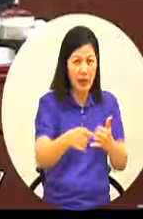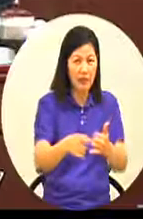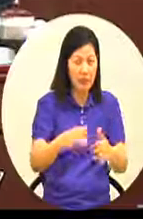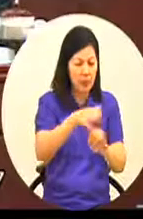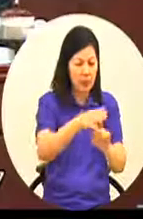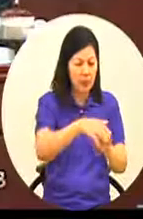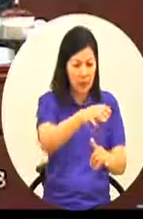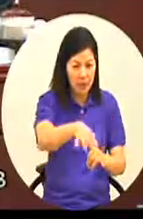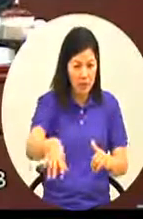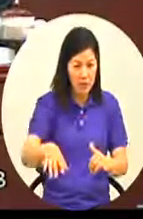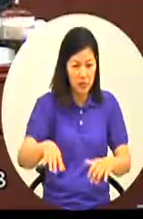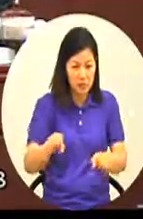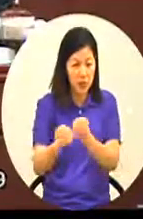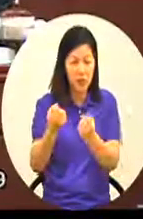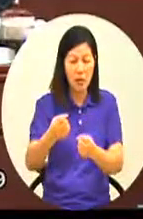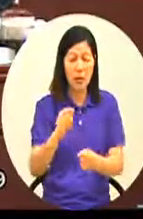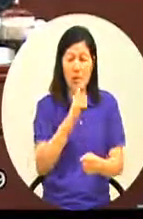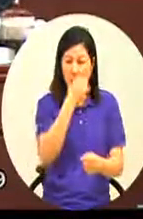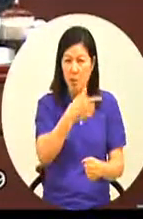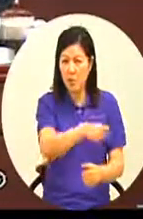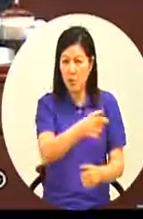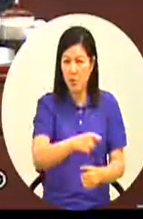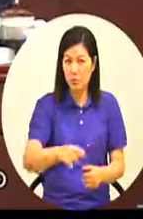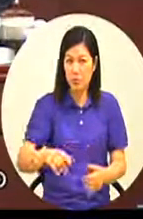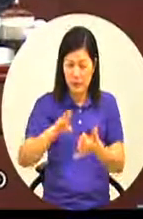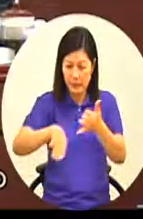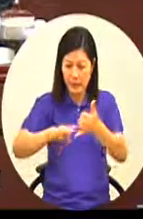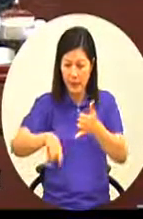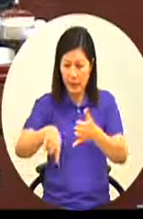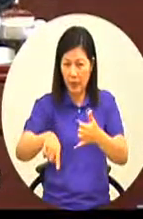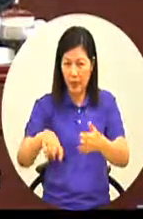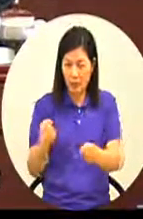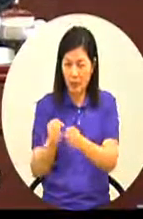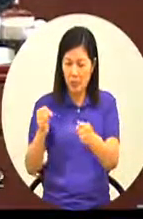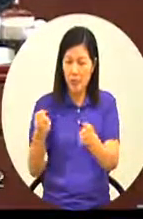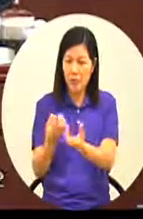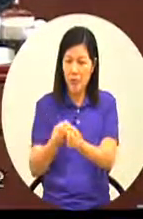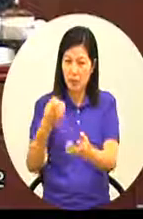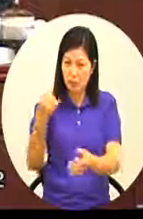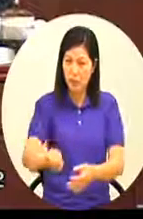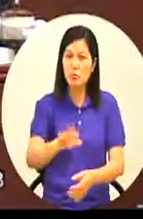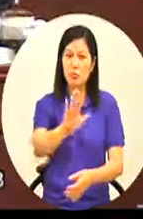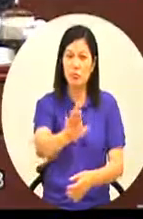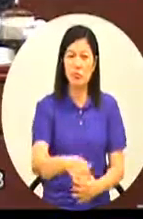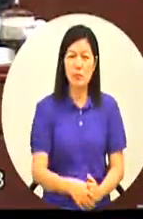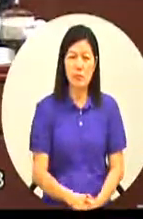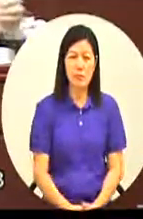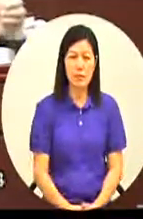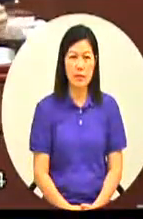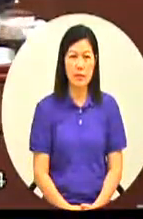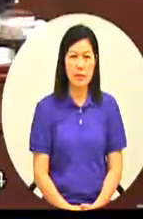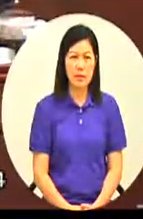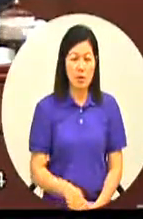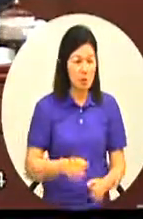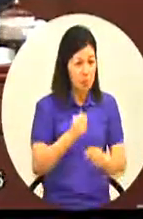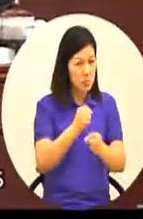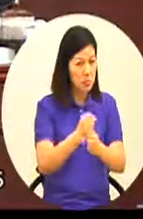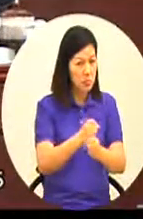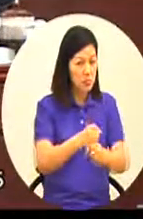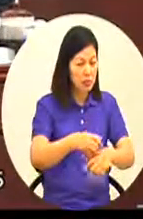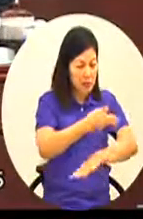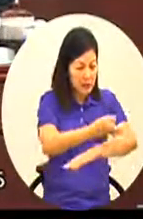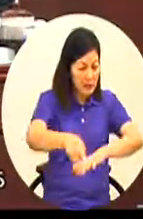其实包括整个台湾南部其实很大的一个灾害、啊、所以我想其实我们在该做的那个大壕沟那个